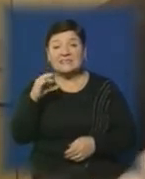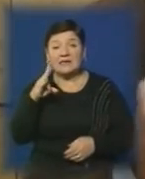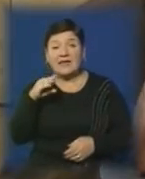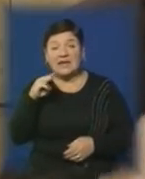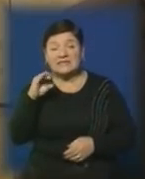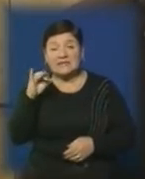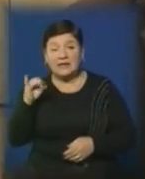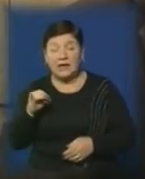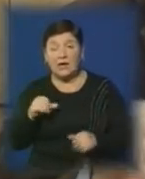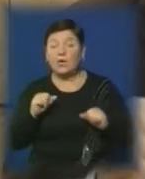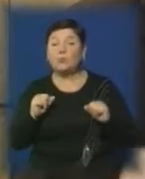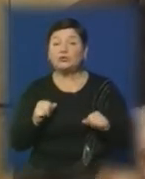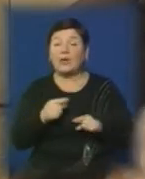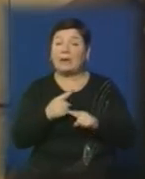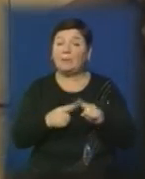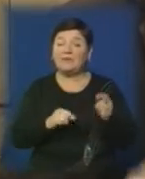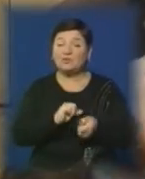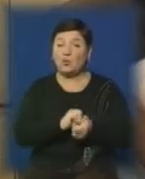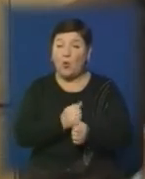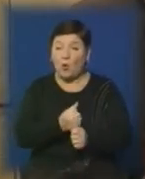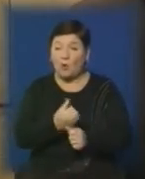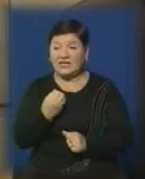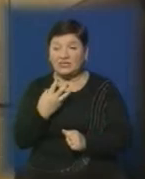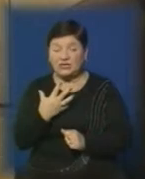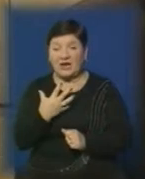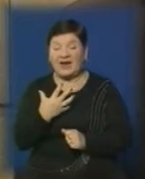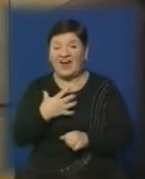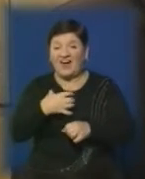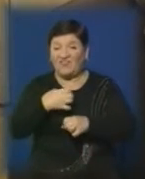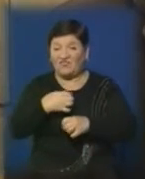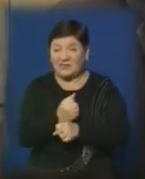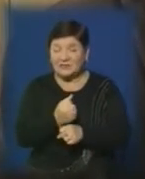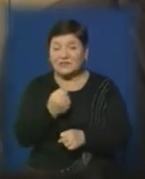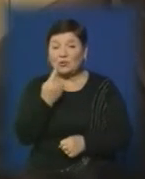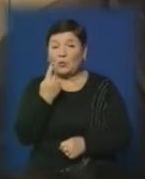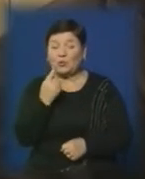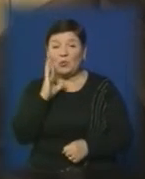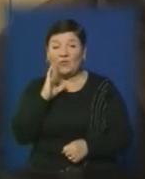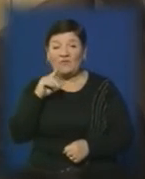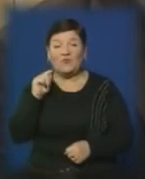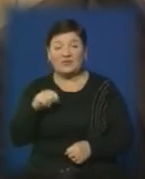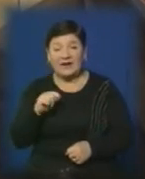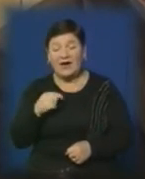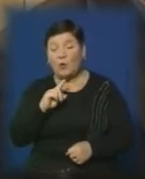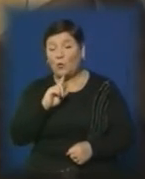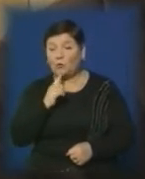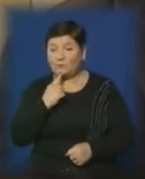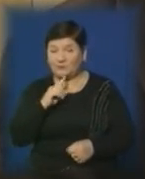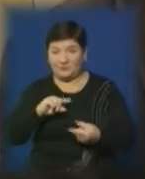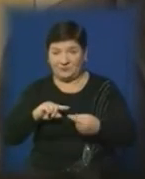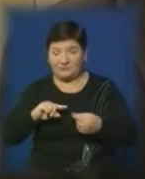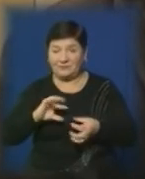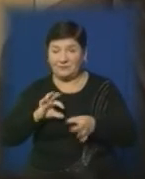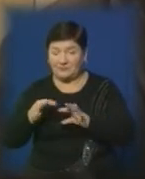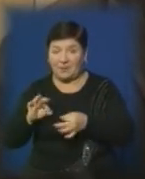цього вже напівсухого об'єкта ще витиснути краплю води, ну, то вони будуть до безконечності ускладнювати програми. Я